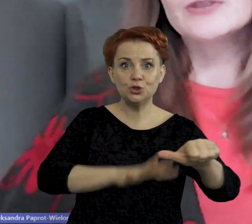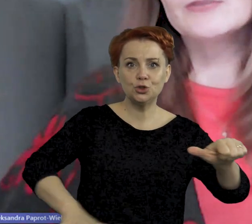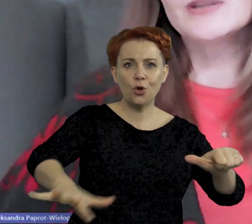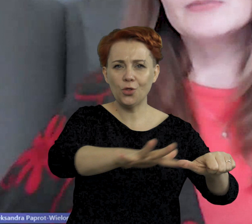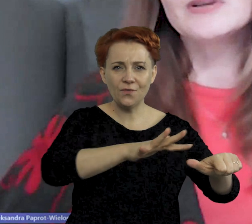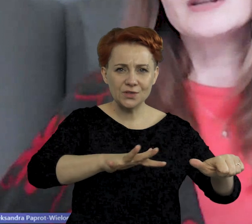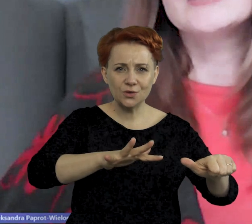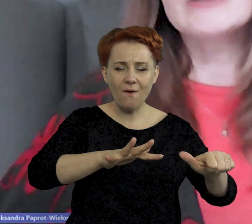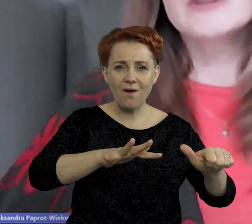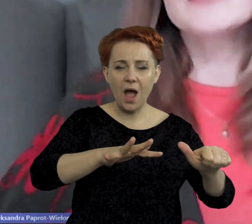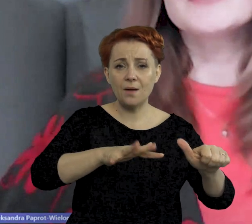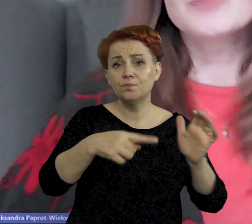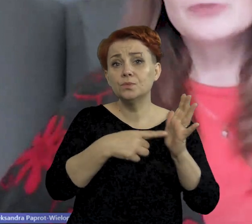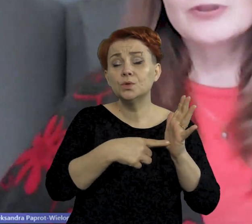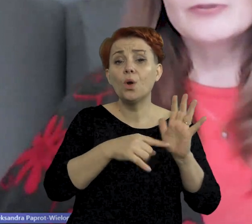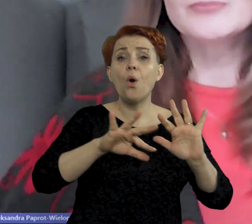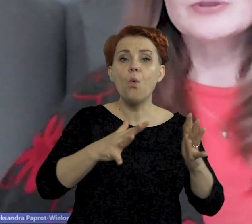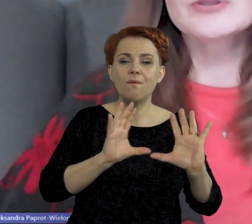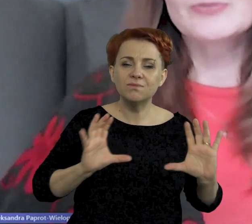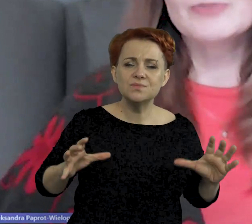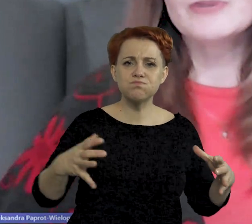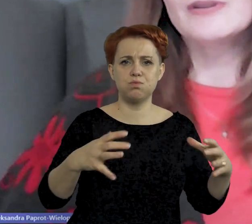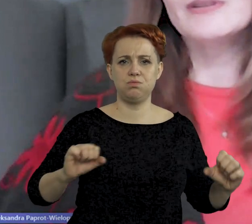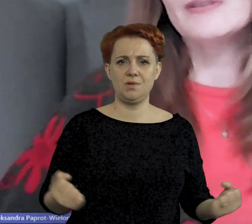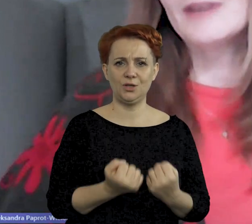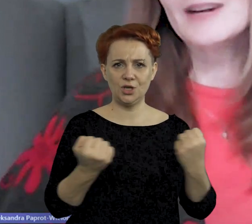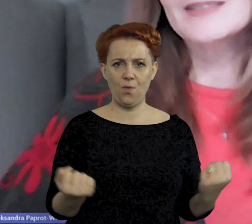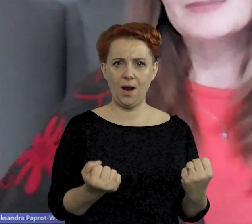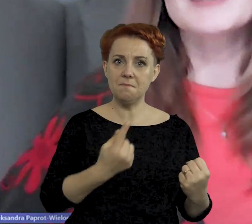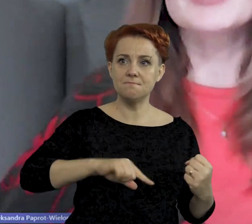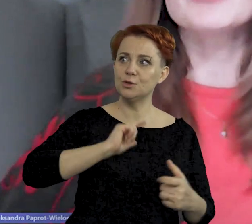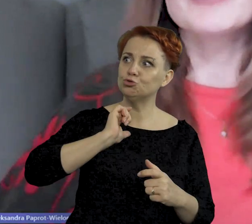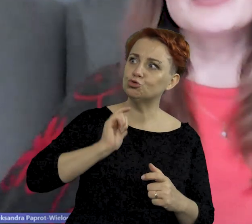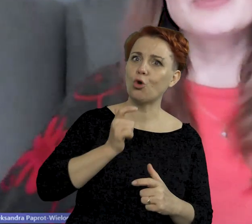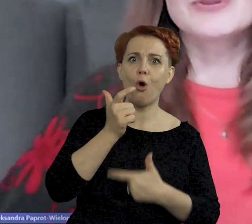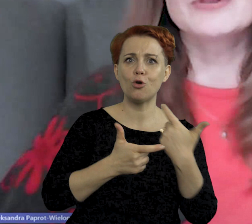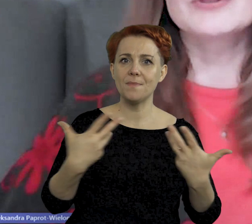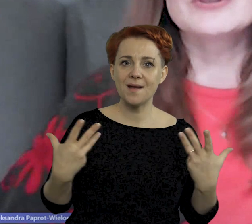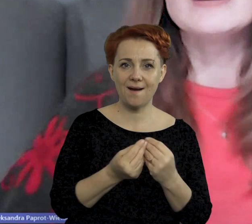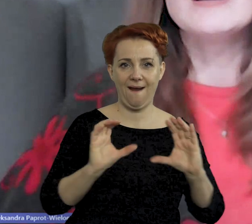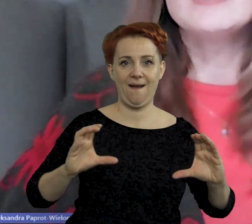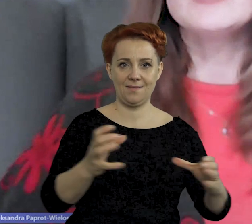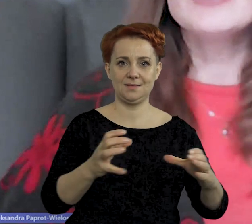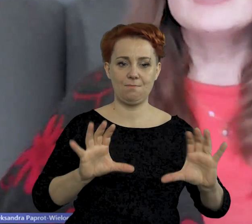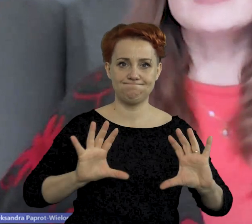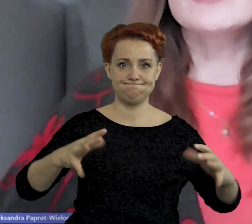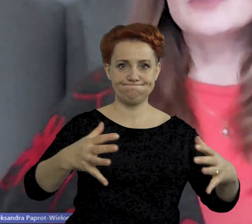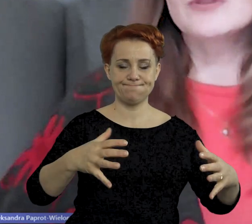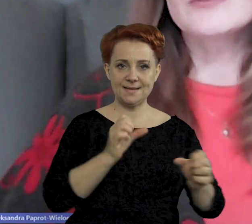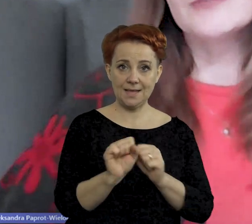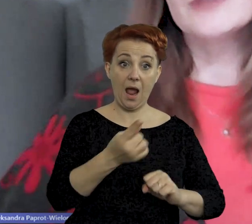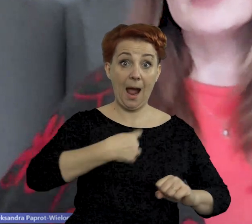mnie przede wszystkim takim działaniem wspólnotowym, bo coś robimy razem, tak? Jesteśmy pewną zbiorowością i my